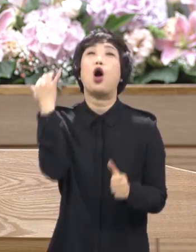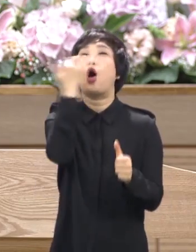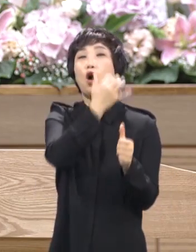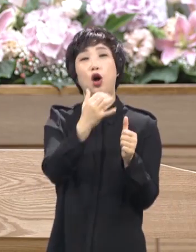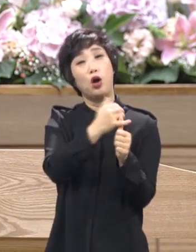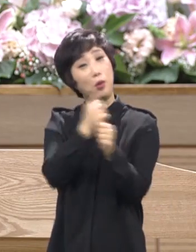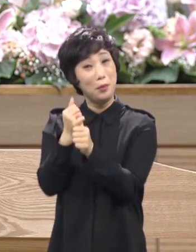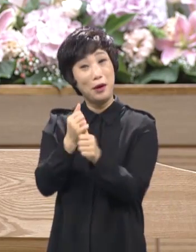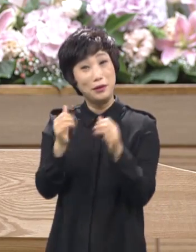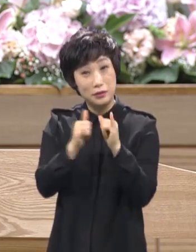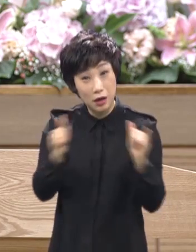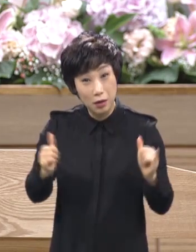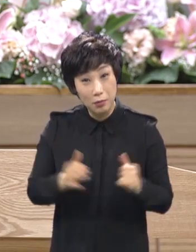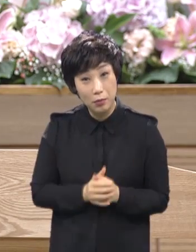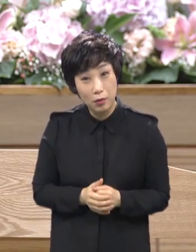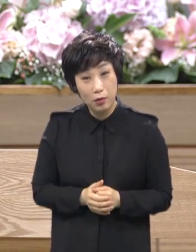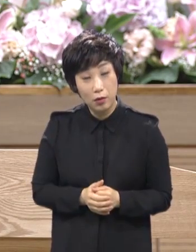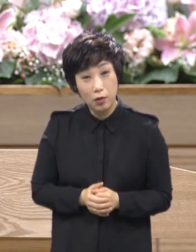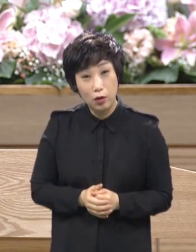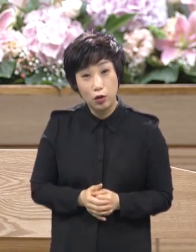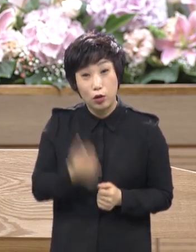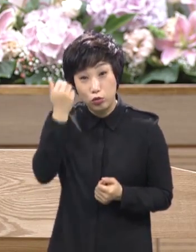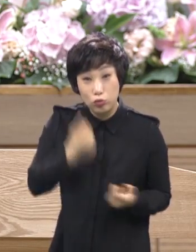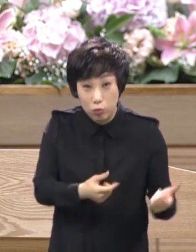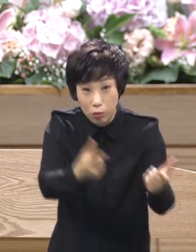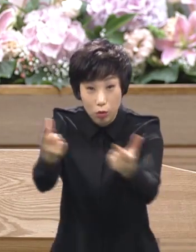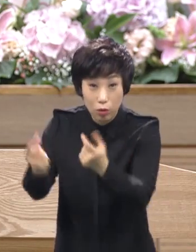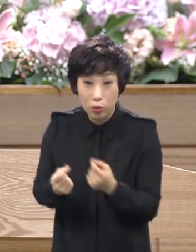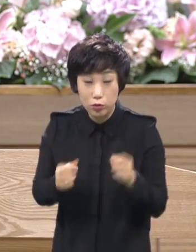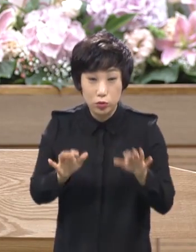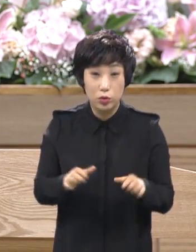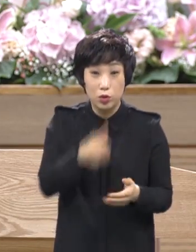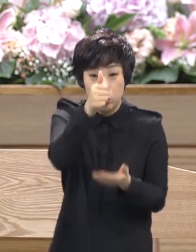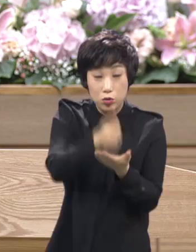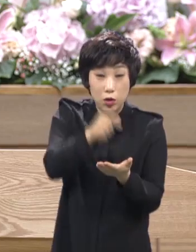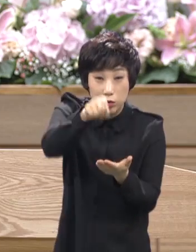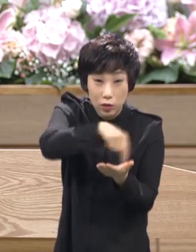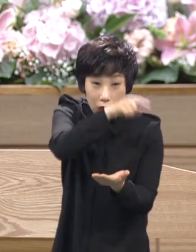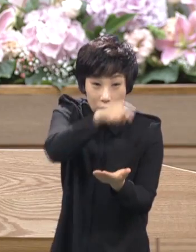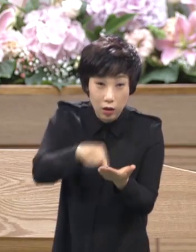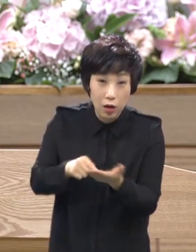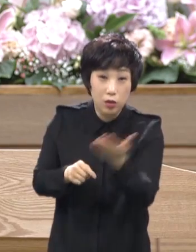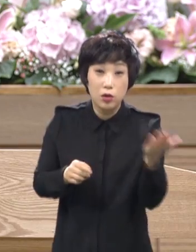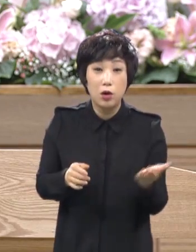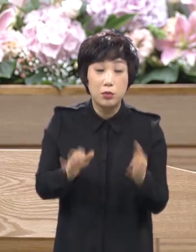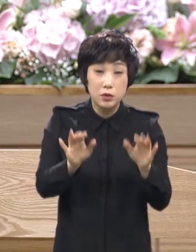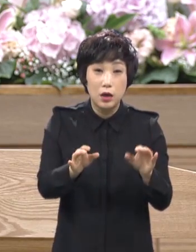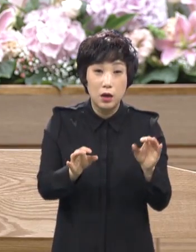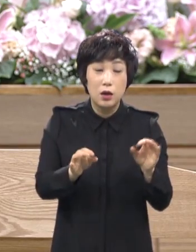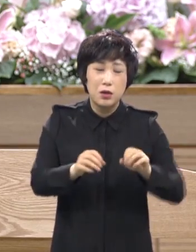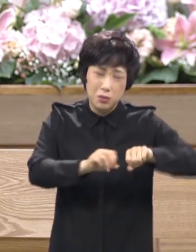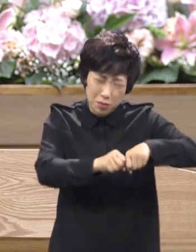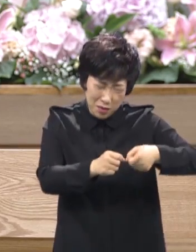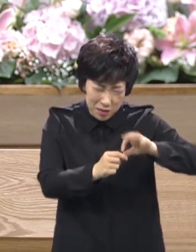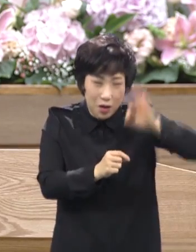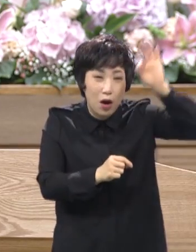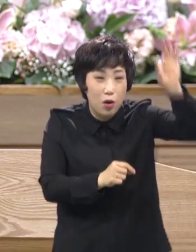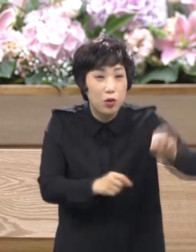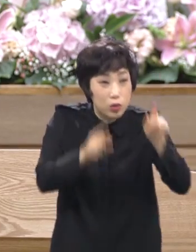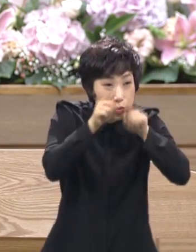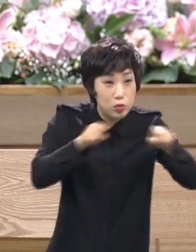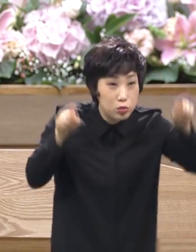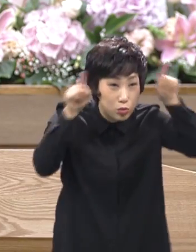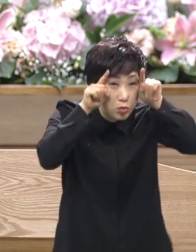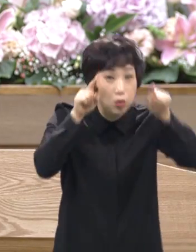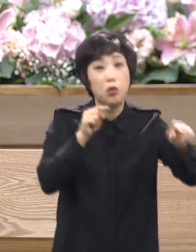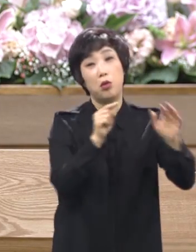자다. 이건 누구든지 이 죄값으로 영원한 형벌 지옥을 피할